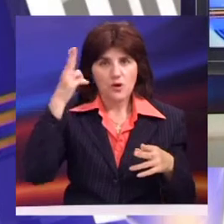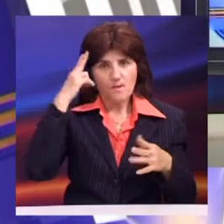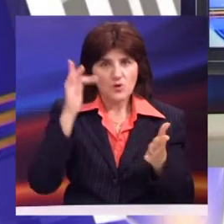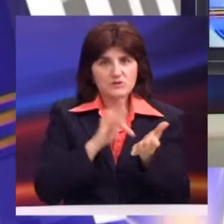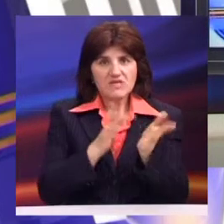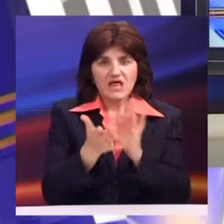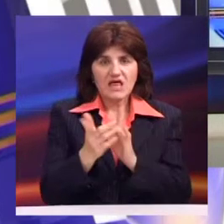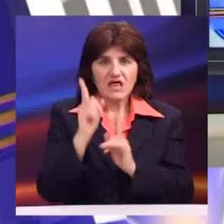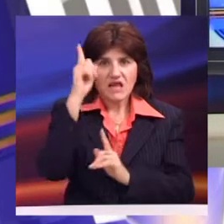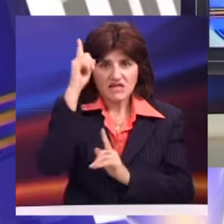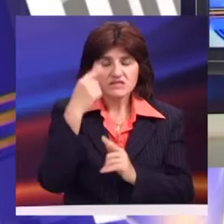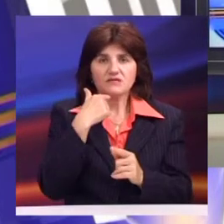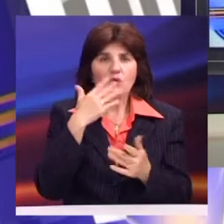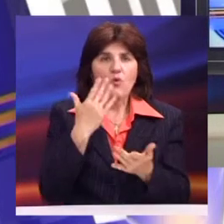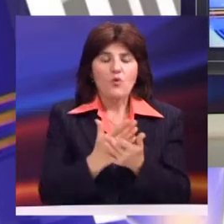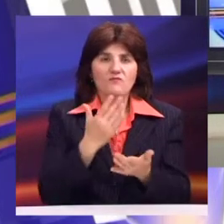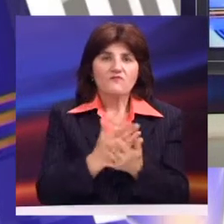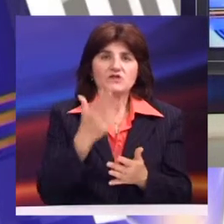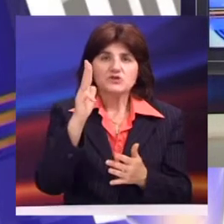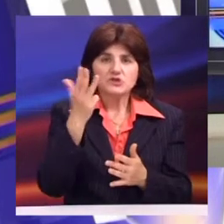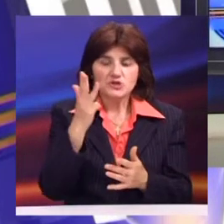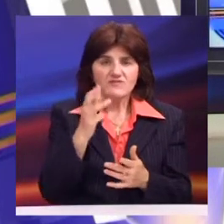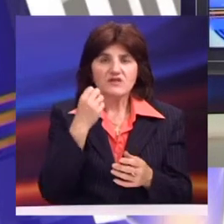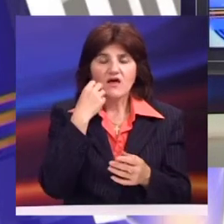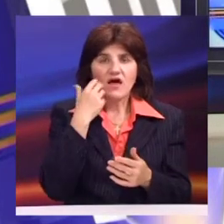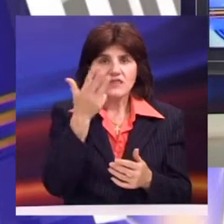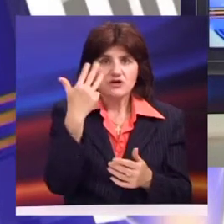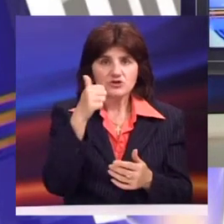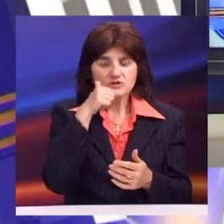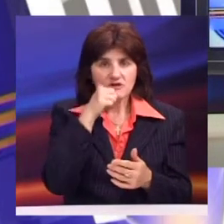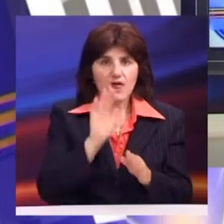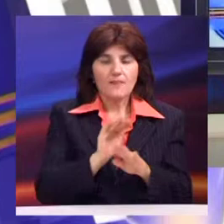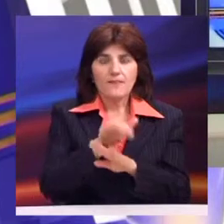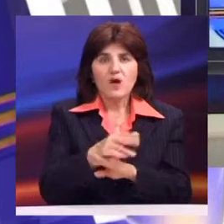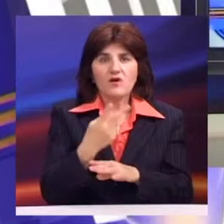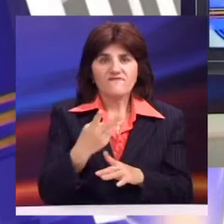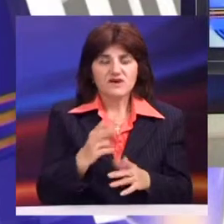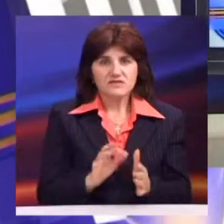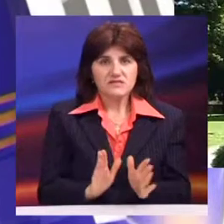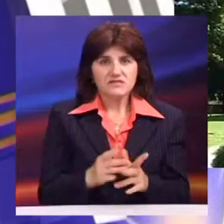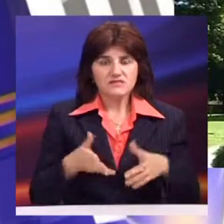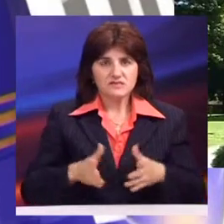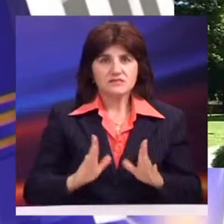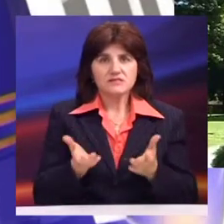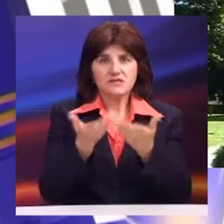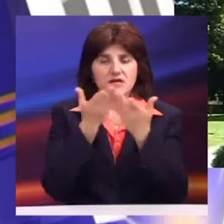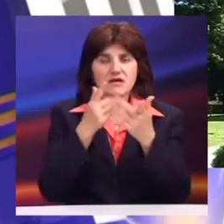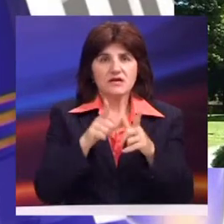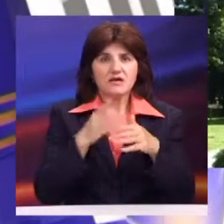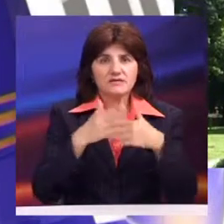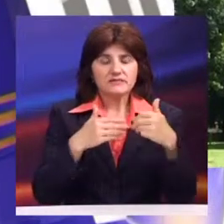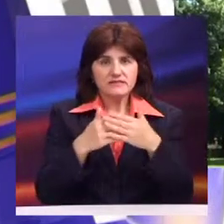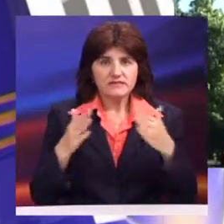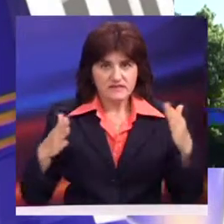u pokretne praznike jer uvek pada u četvrtak 40 dana nakon Vaskrsa.